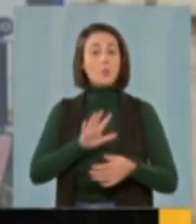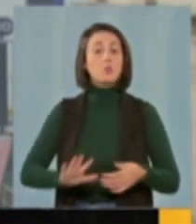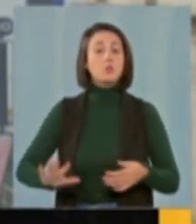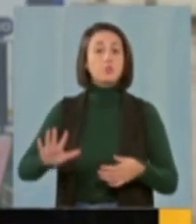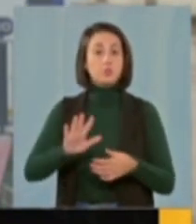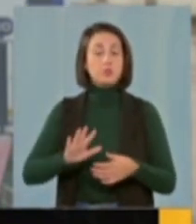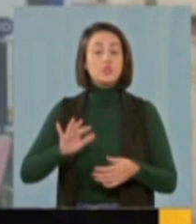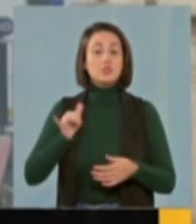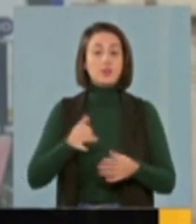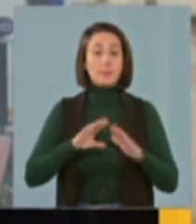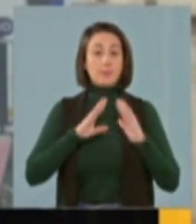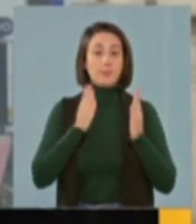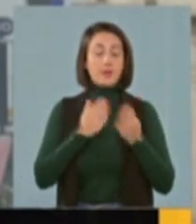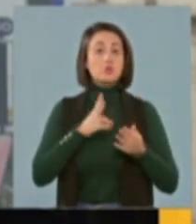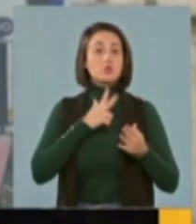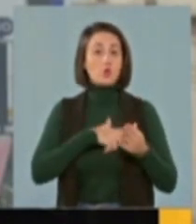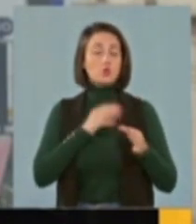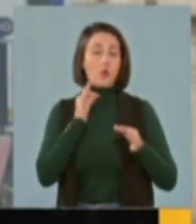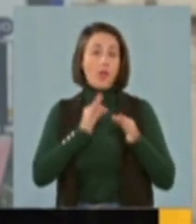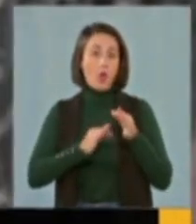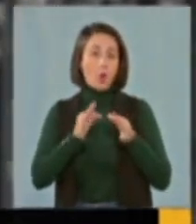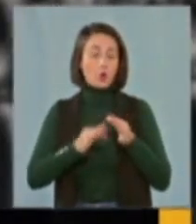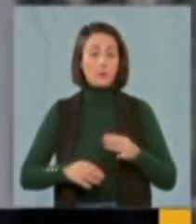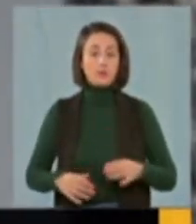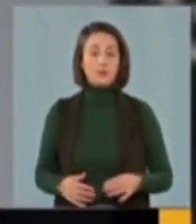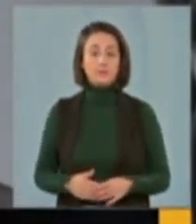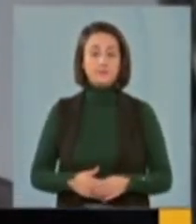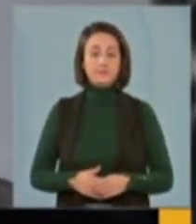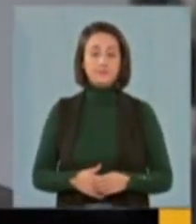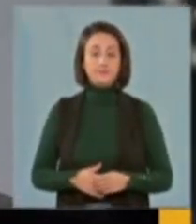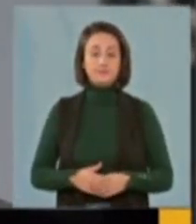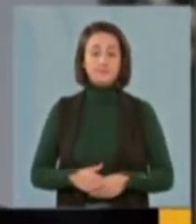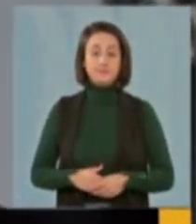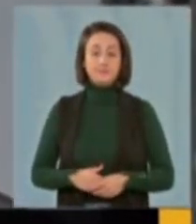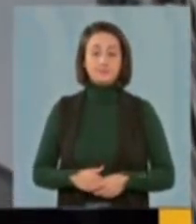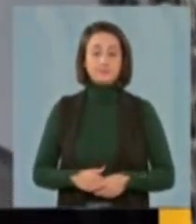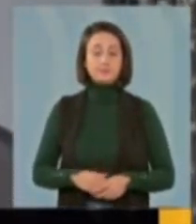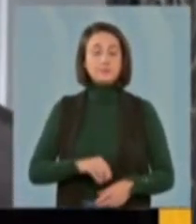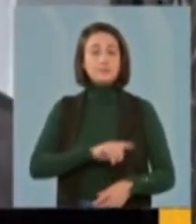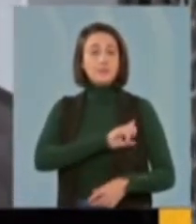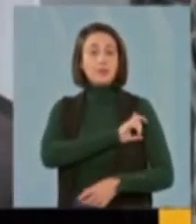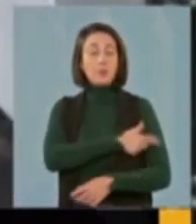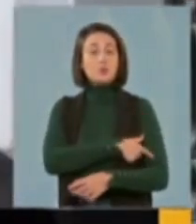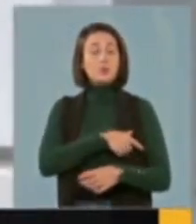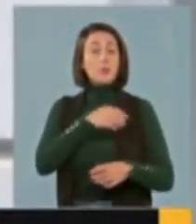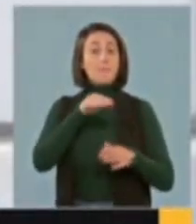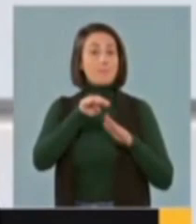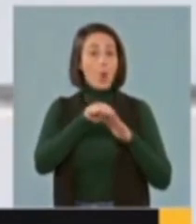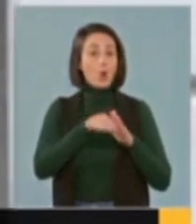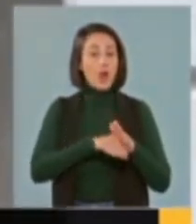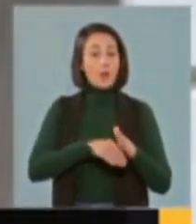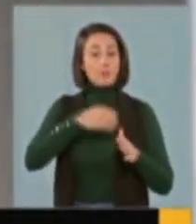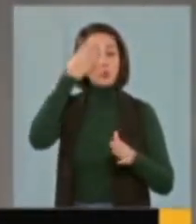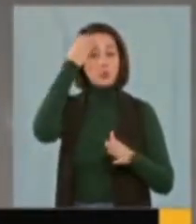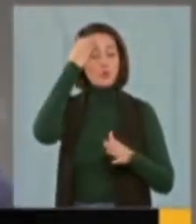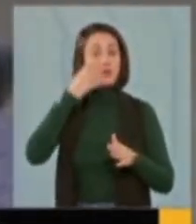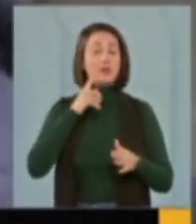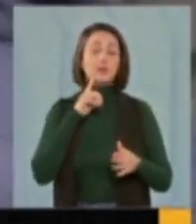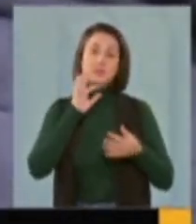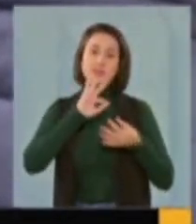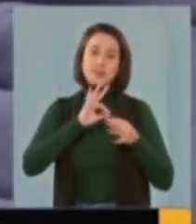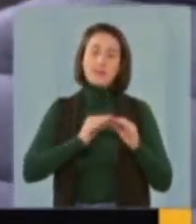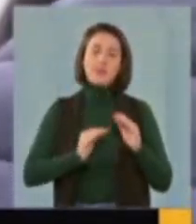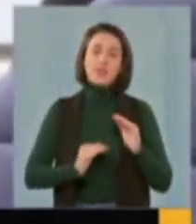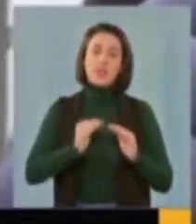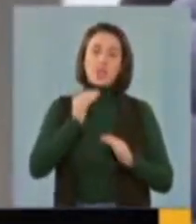și mediul social Economic posibilul program de guvernare al sociale democrațiilor ar include